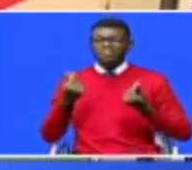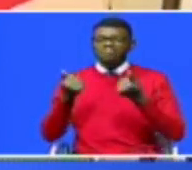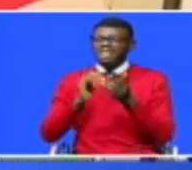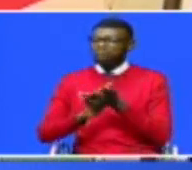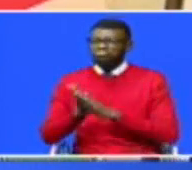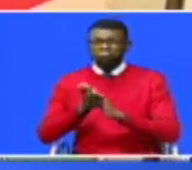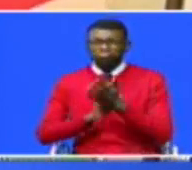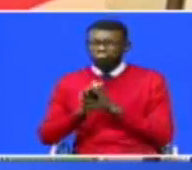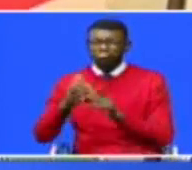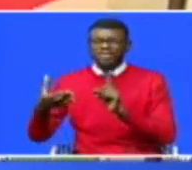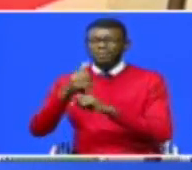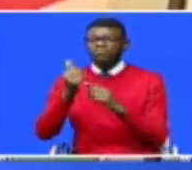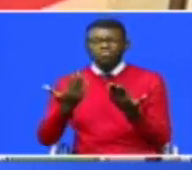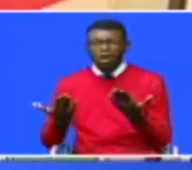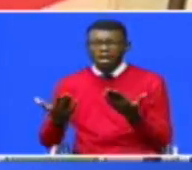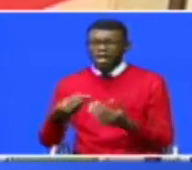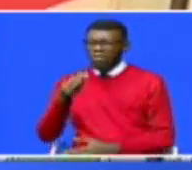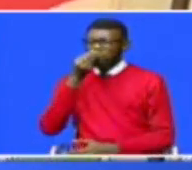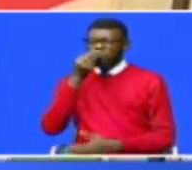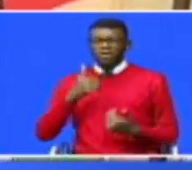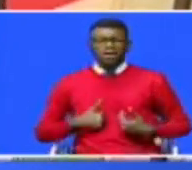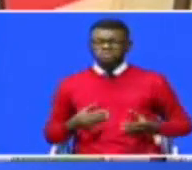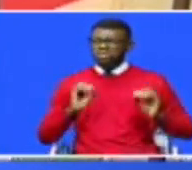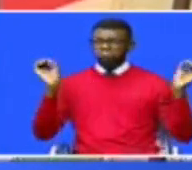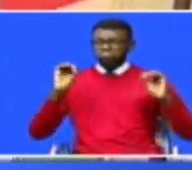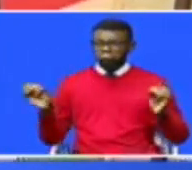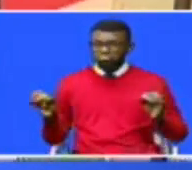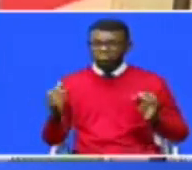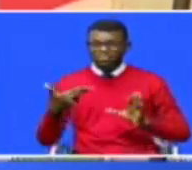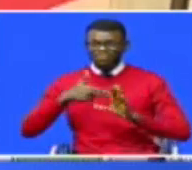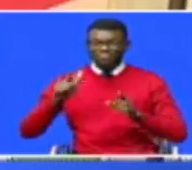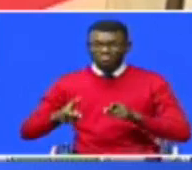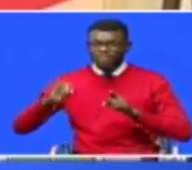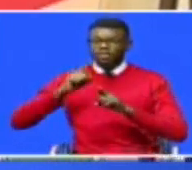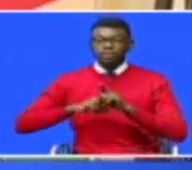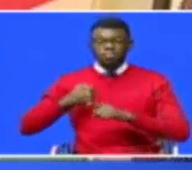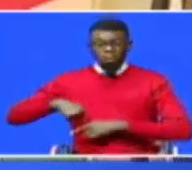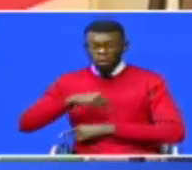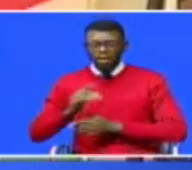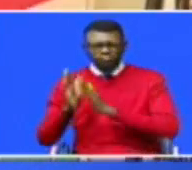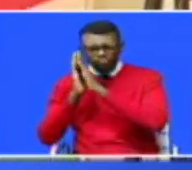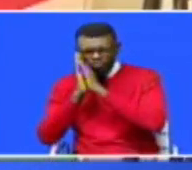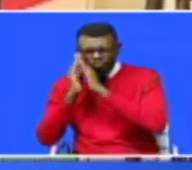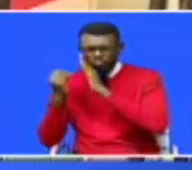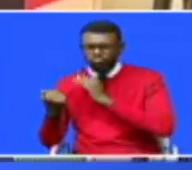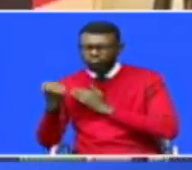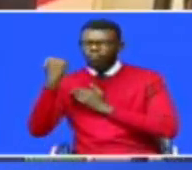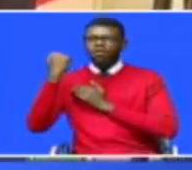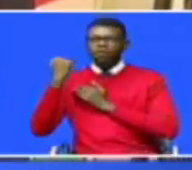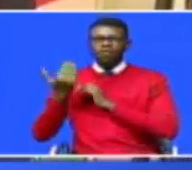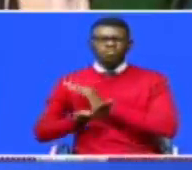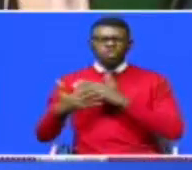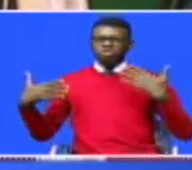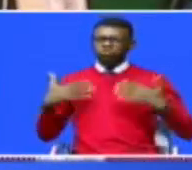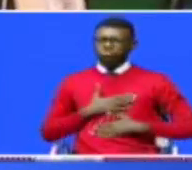pesa nyingine sasa? Hata chakula kukula ndio hakuna. Mafuta wanaongeza usiku kama tunalala. Unaamka asubuhi mafuta iko